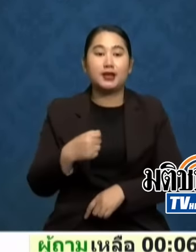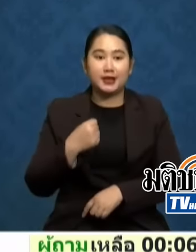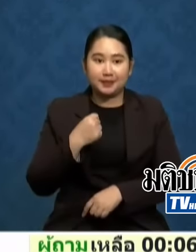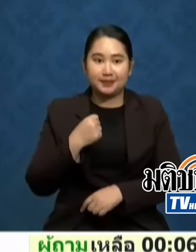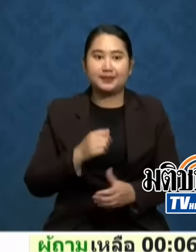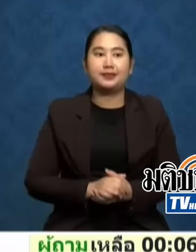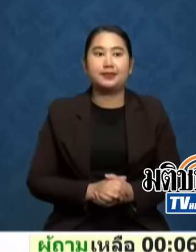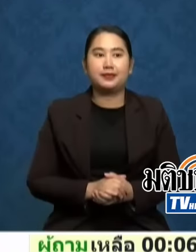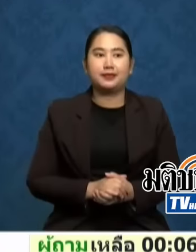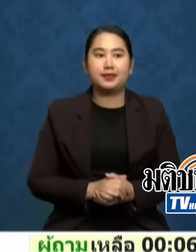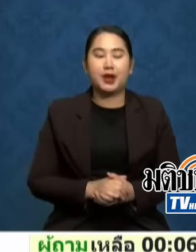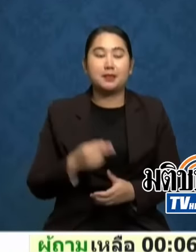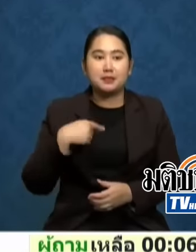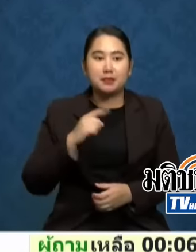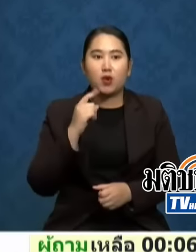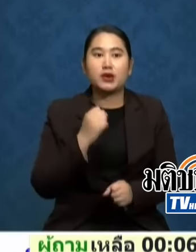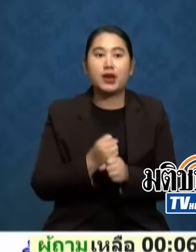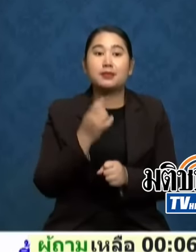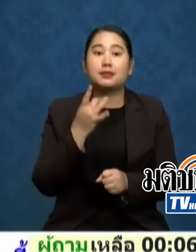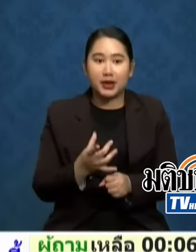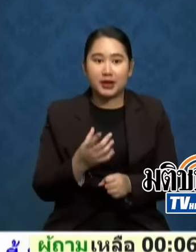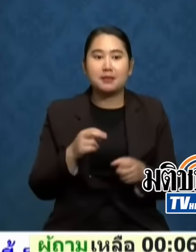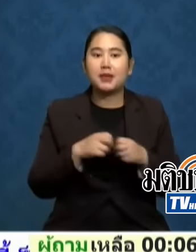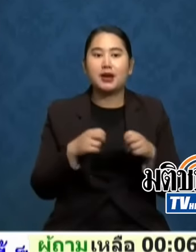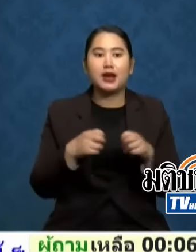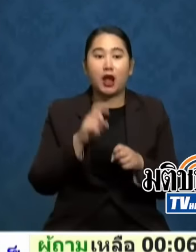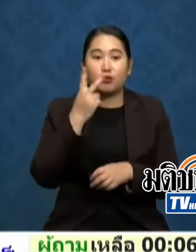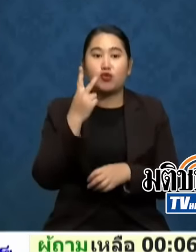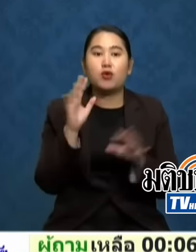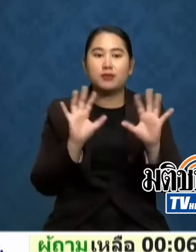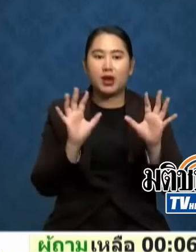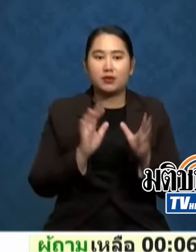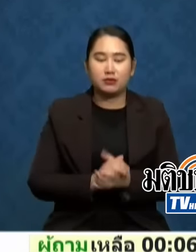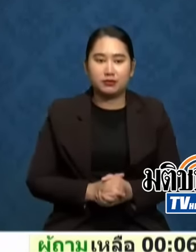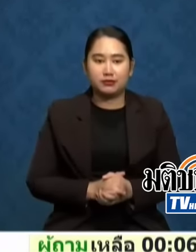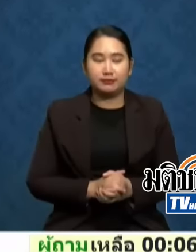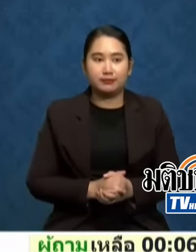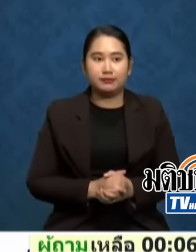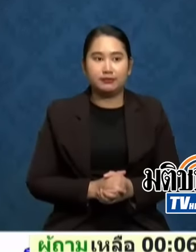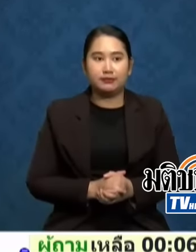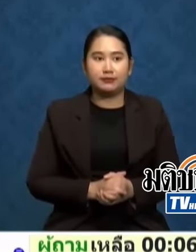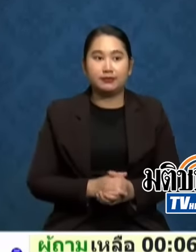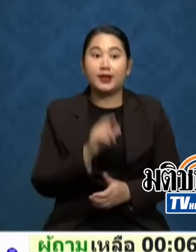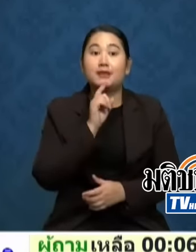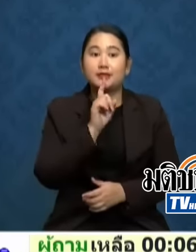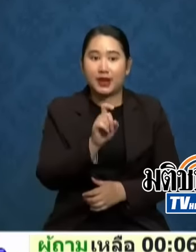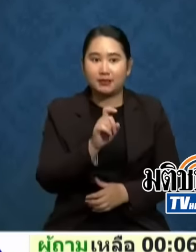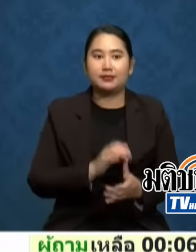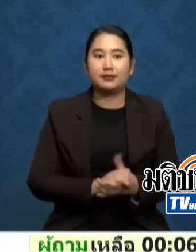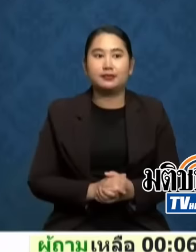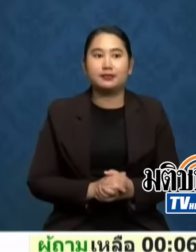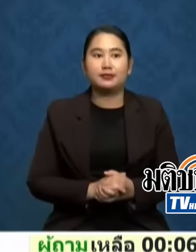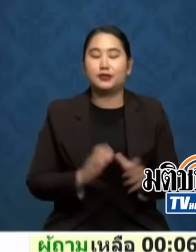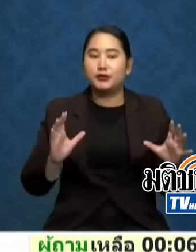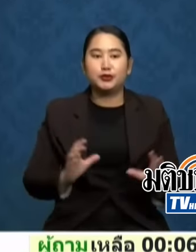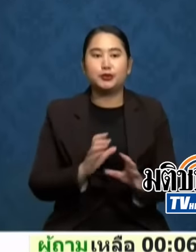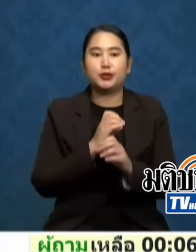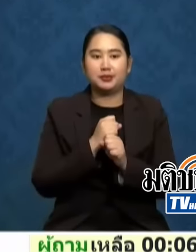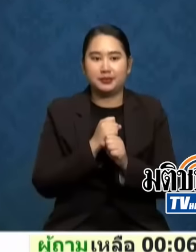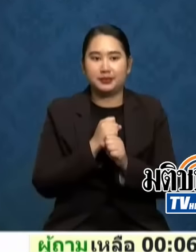น่อยว่าเราจะหยิบตรงนี้มาใช้เพื่อทำให้มันไม่เกิดปัญหานี้ขึ้นอีกในส่วนของคำถามทั้งหมดในวันนี้นะครับผมขอส